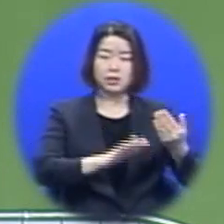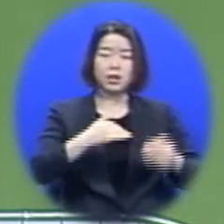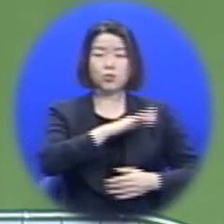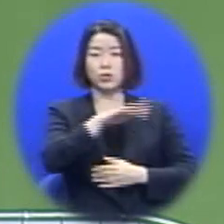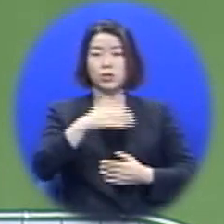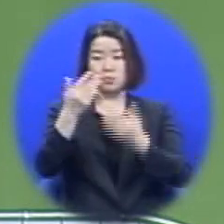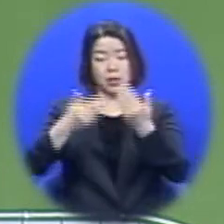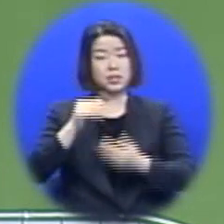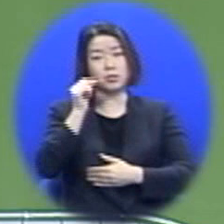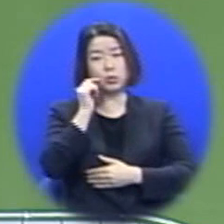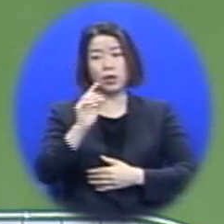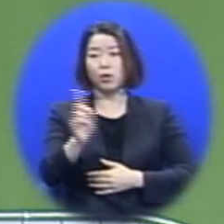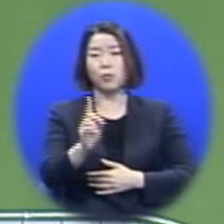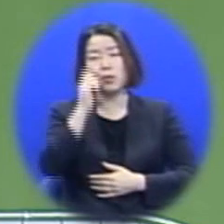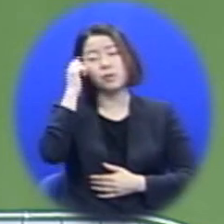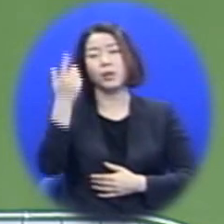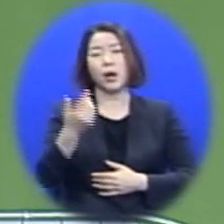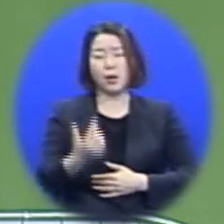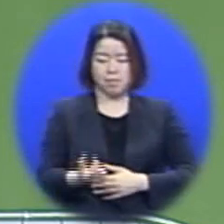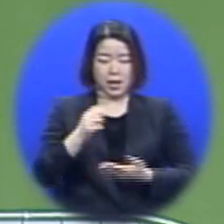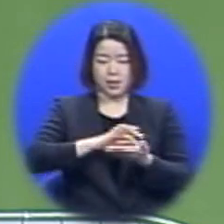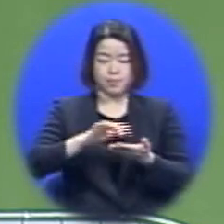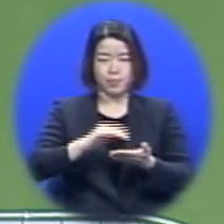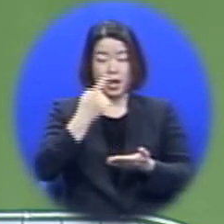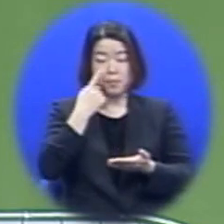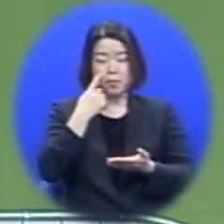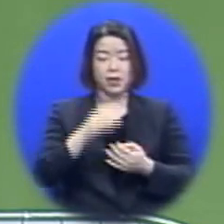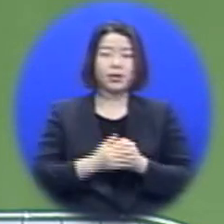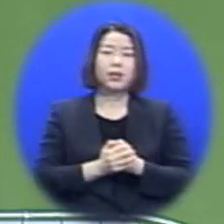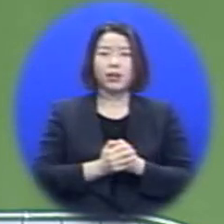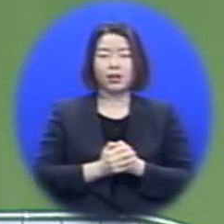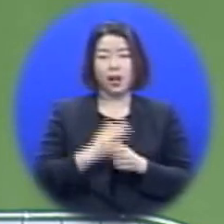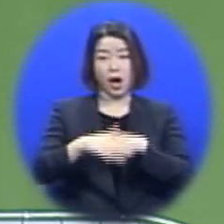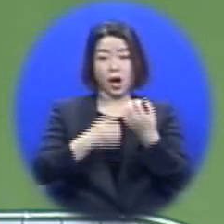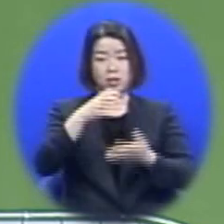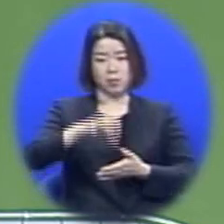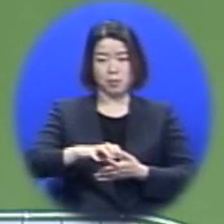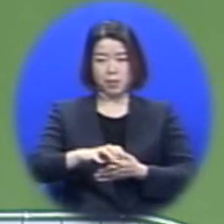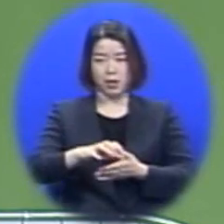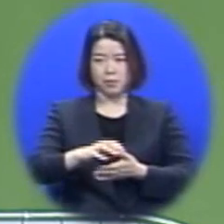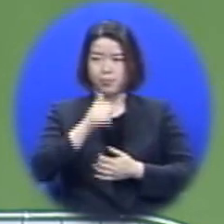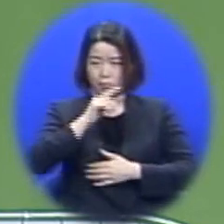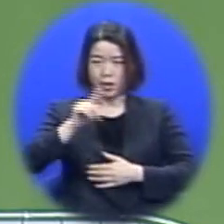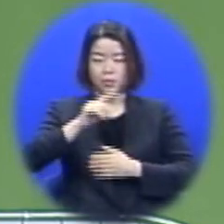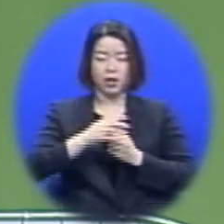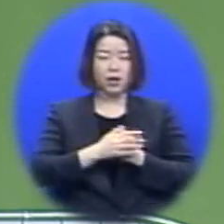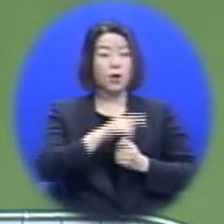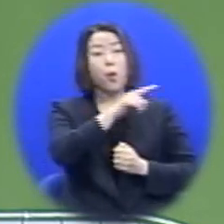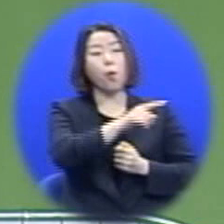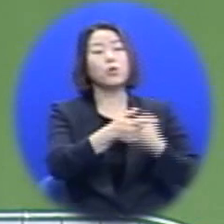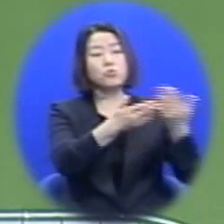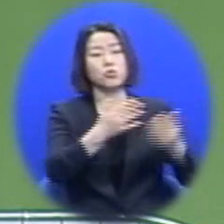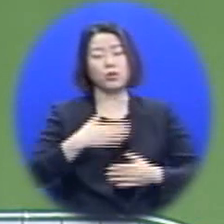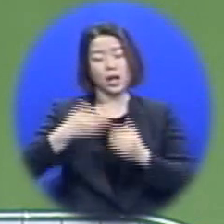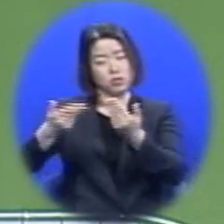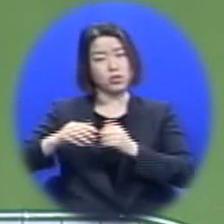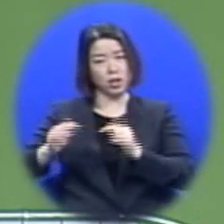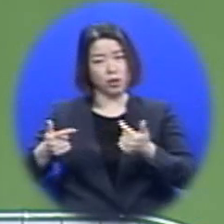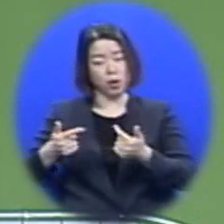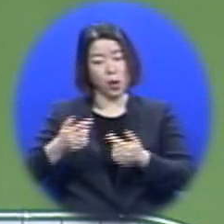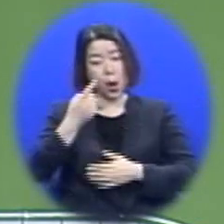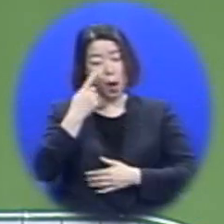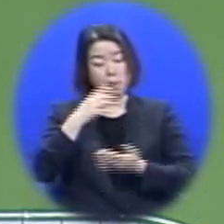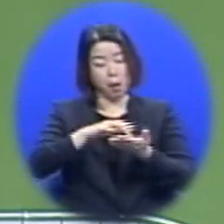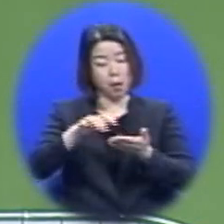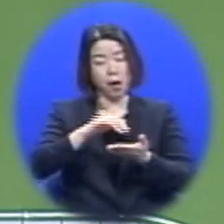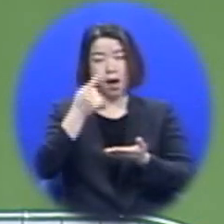봐야 되잖아요, 그렇죠? 네. 하나님 앞에 따질 것도 있잖아요, 그렇죠? 왜 성 프랜시스에게는 주고 나는 안 주십니까? 한번